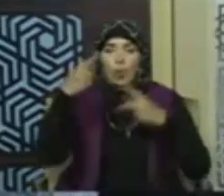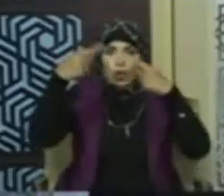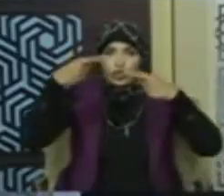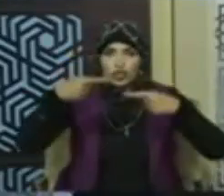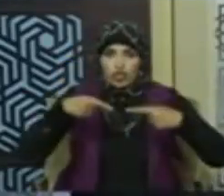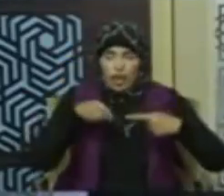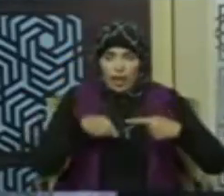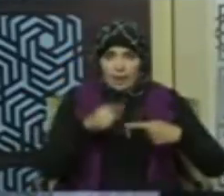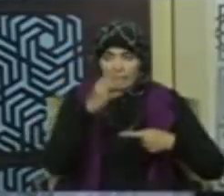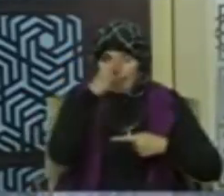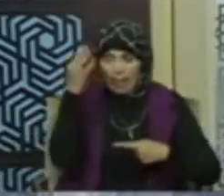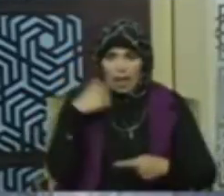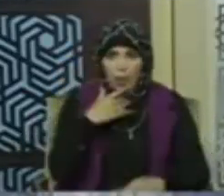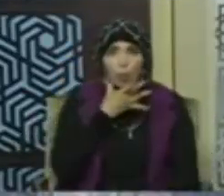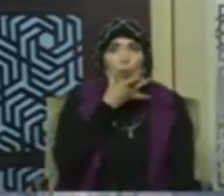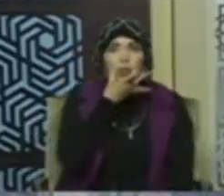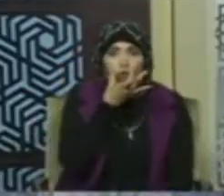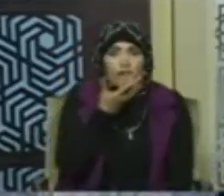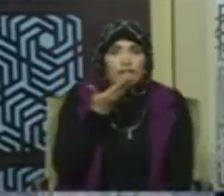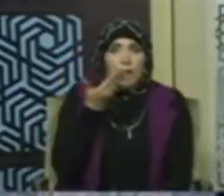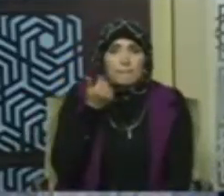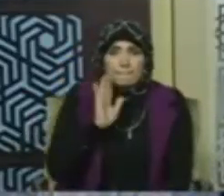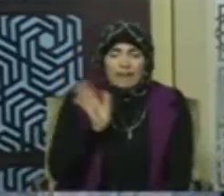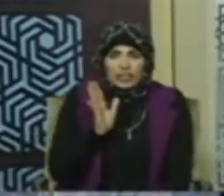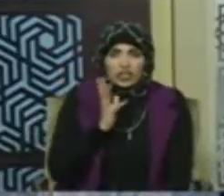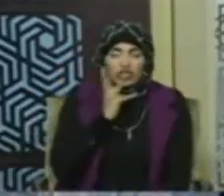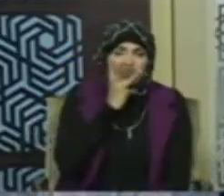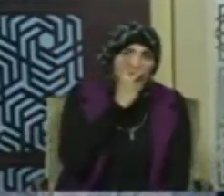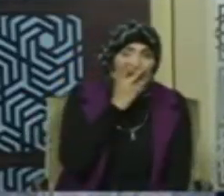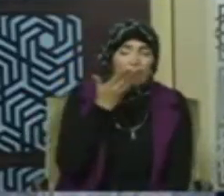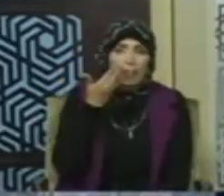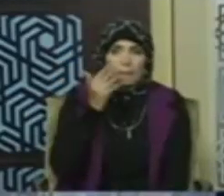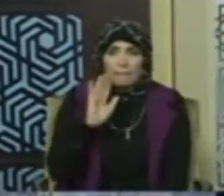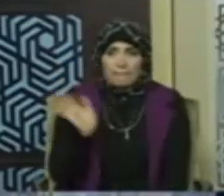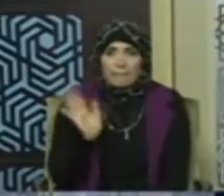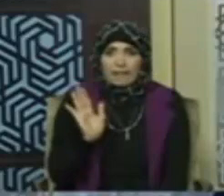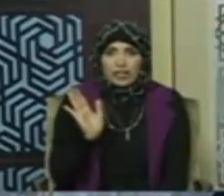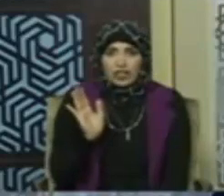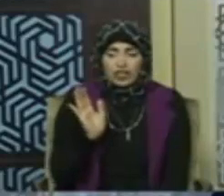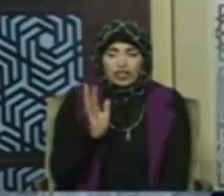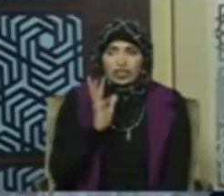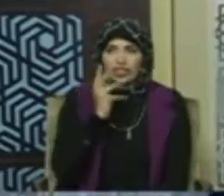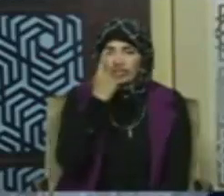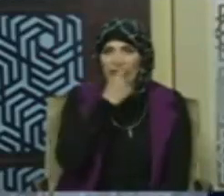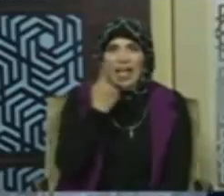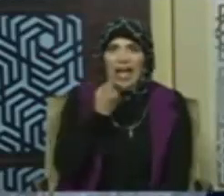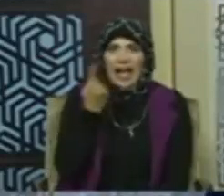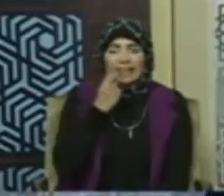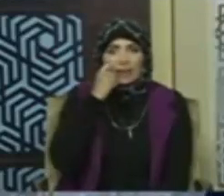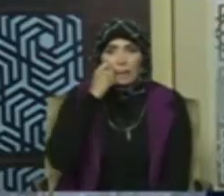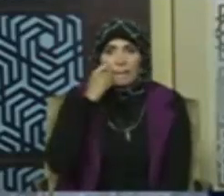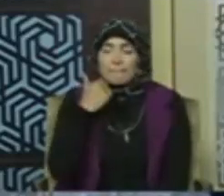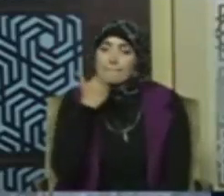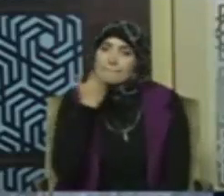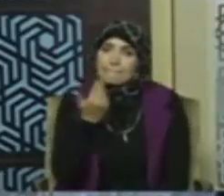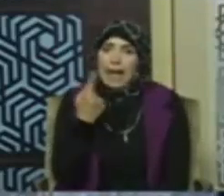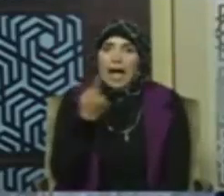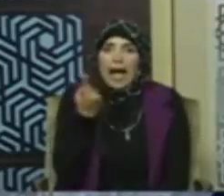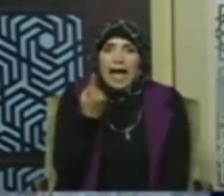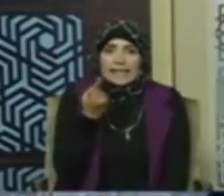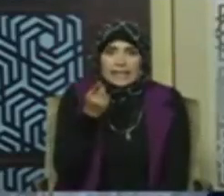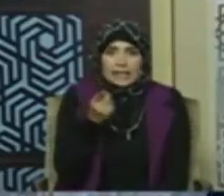قل حياؤه، إذا قل ماء الوجه قل